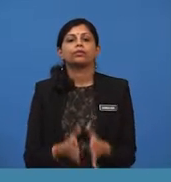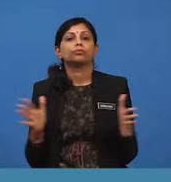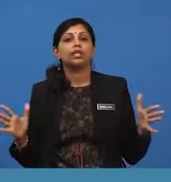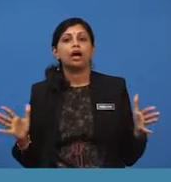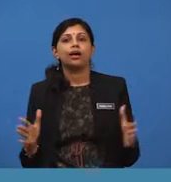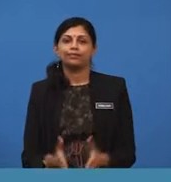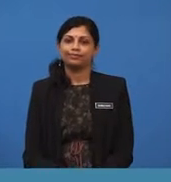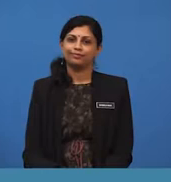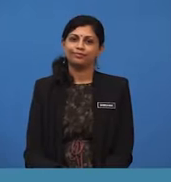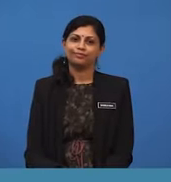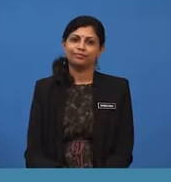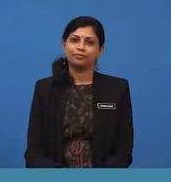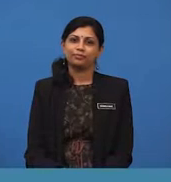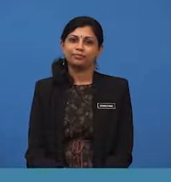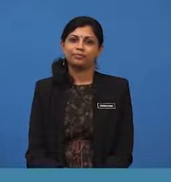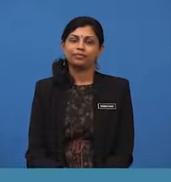besar.